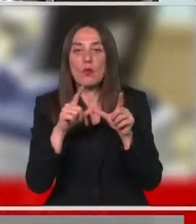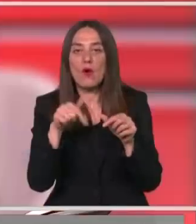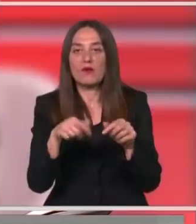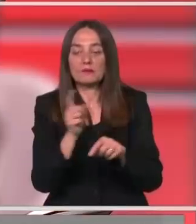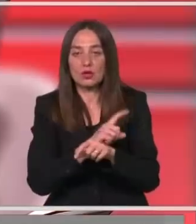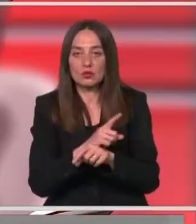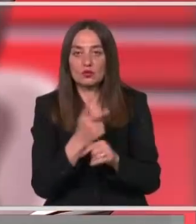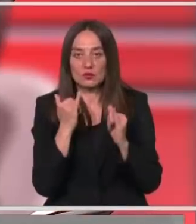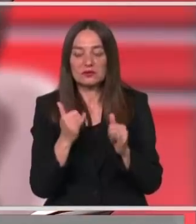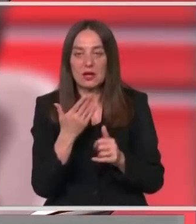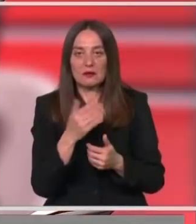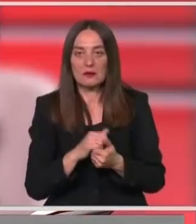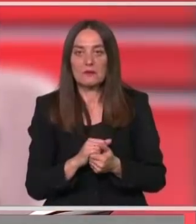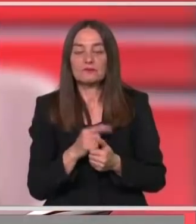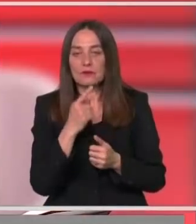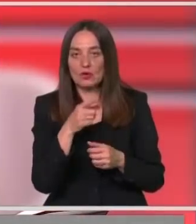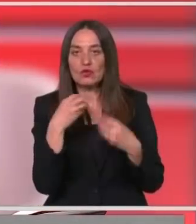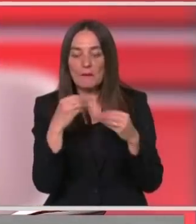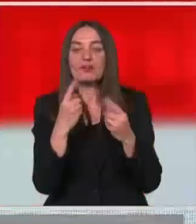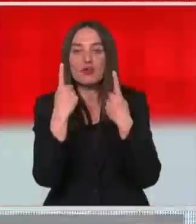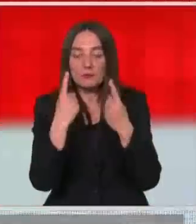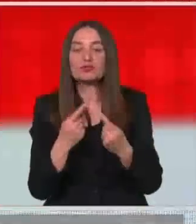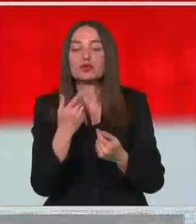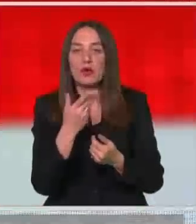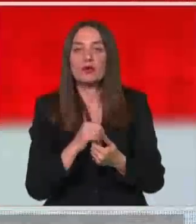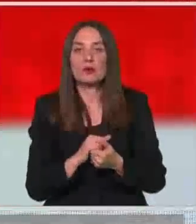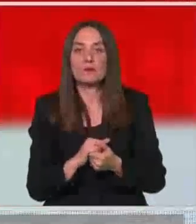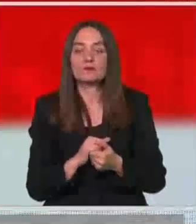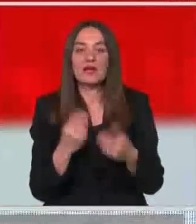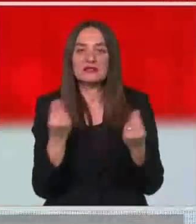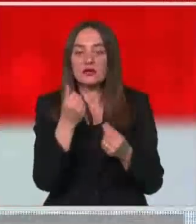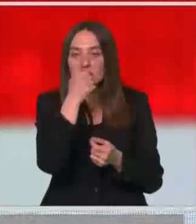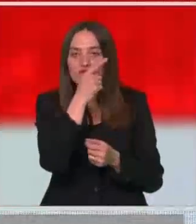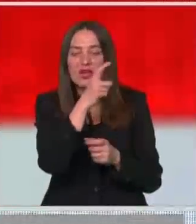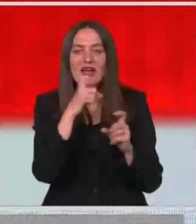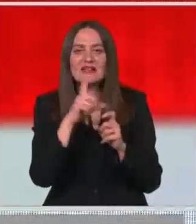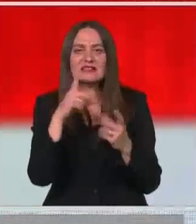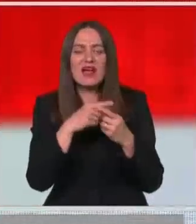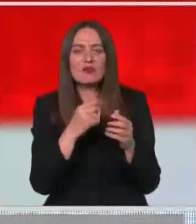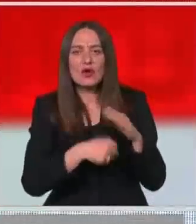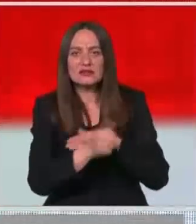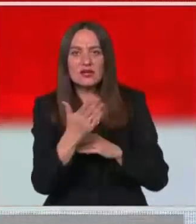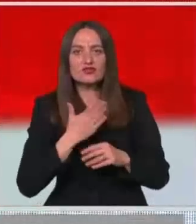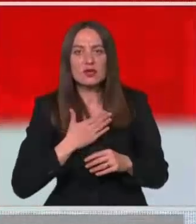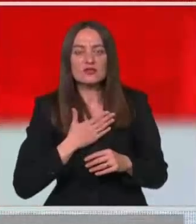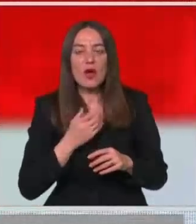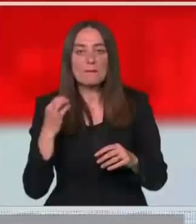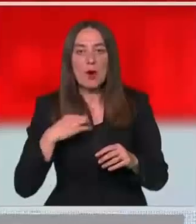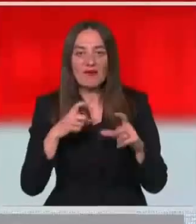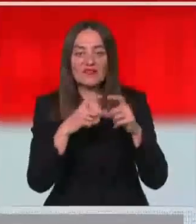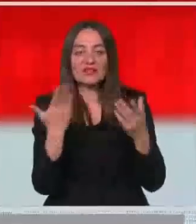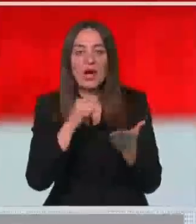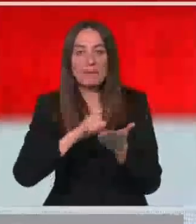ali sad... I to tržište, da vam kažem, postoji relativno, zato što je i Slavko Carić već izašao sa svojom obveznicom kao